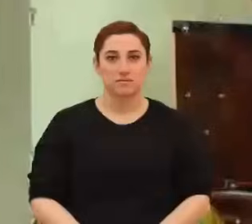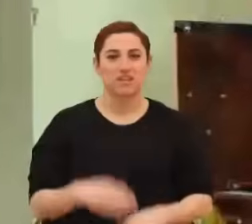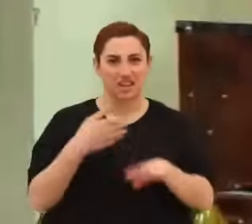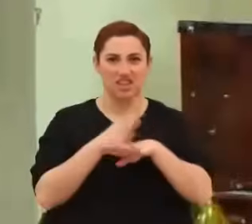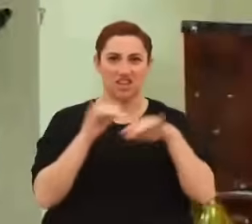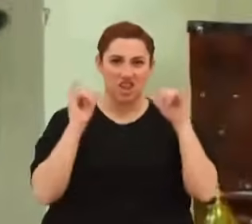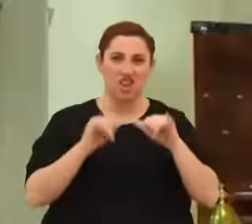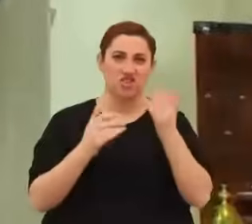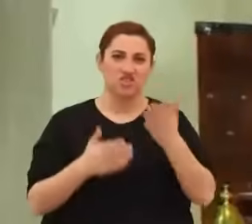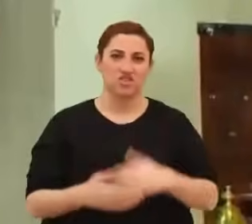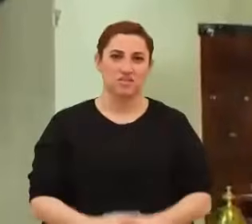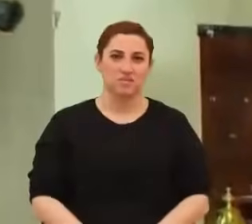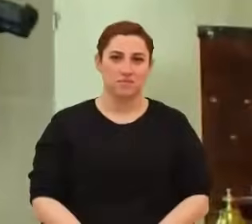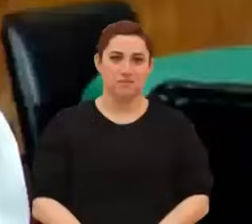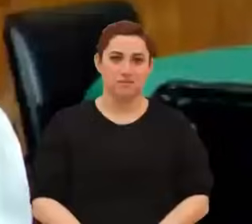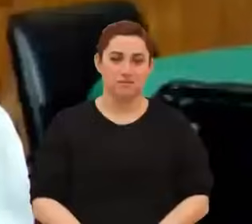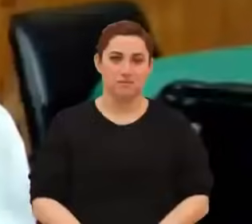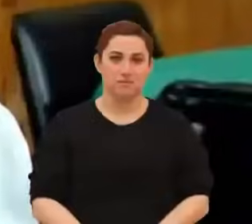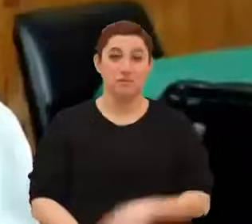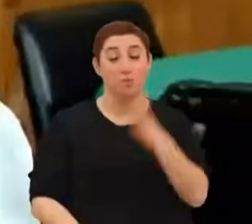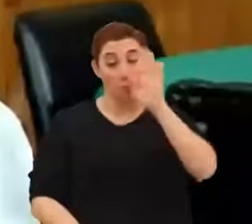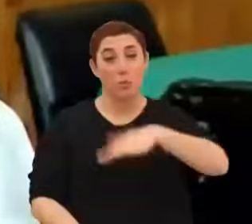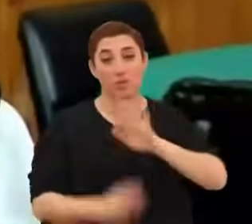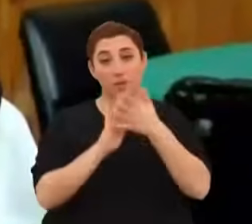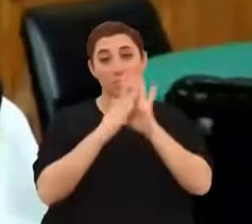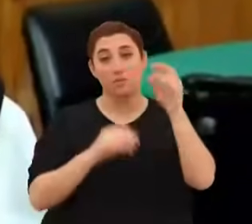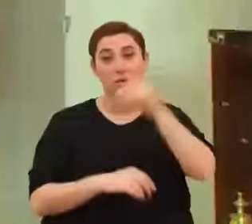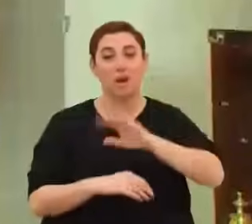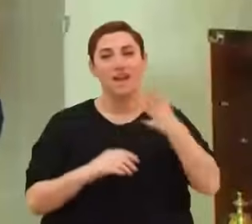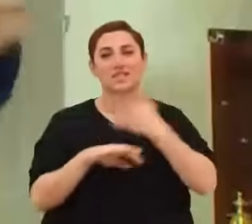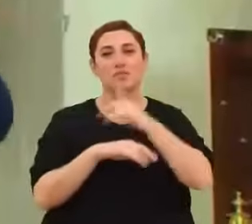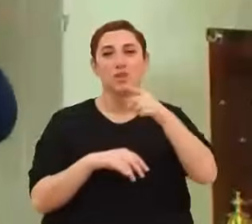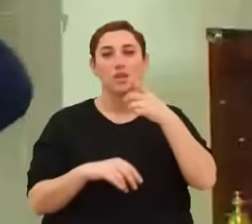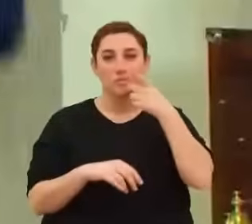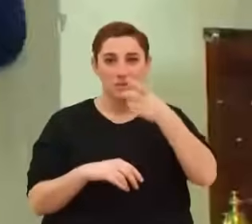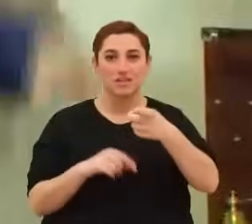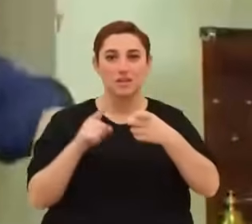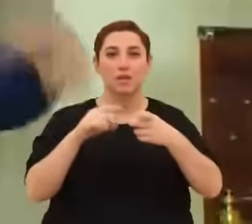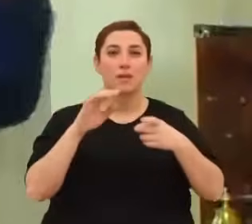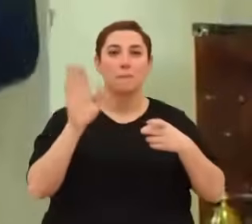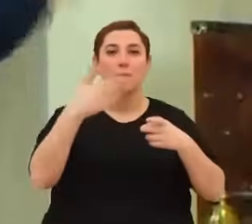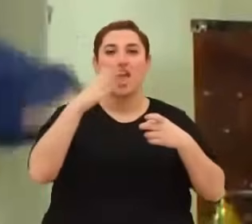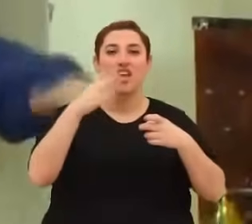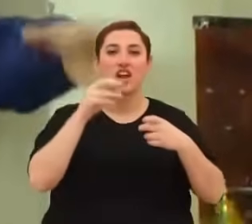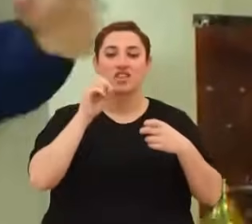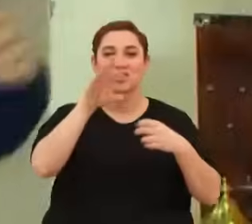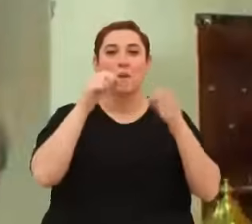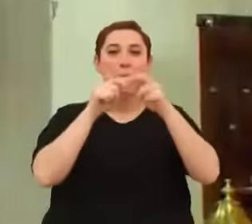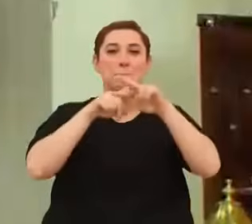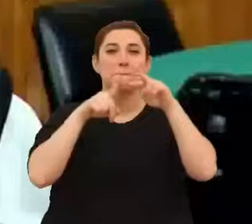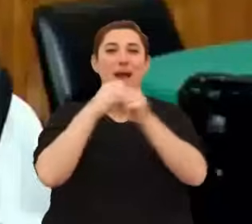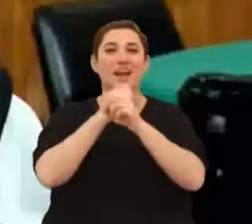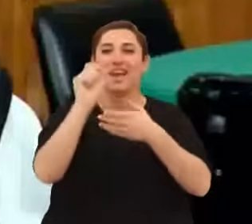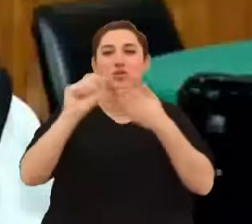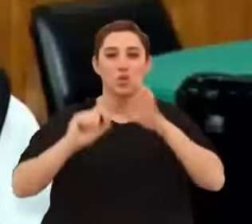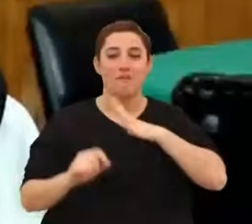Aynı gerçek ha. Bak şu hareketlere bak. Koyun yerine tamam koy. Aslında böyle basınca böyle bayrak çıkan vardı ha. Bank yazıyordu üstünde.